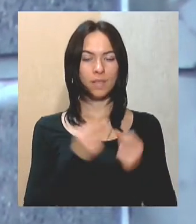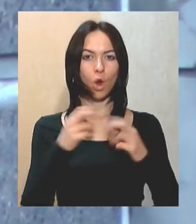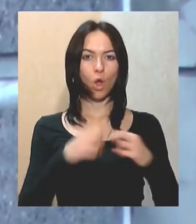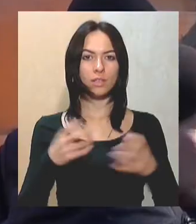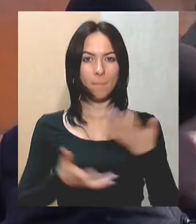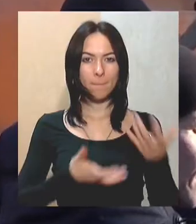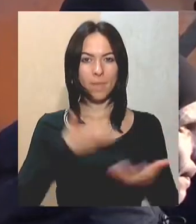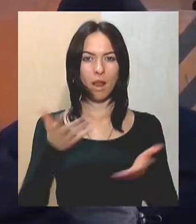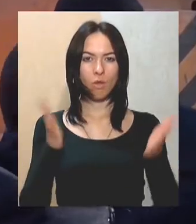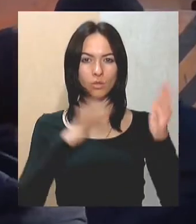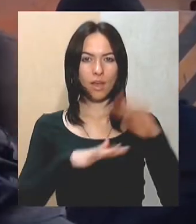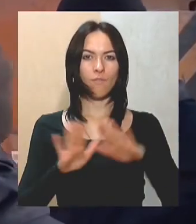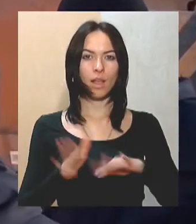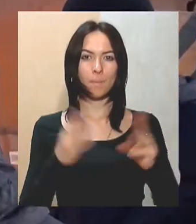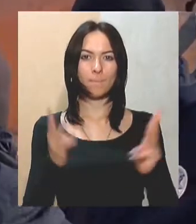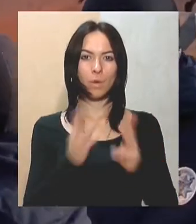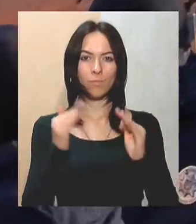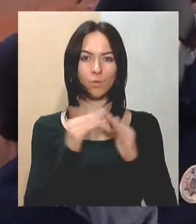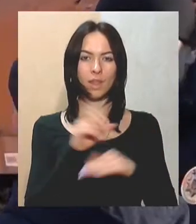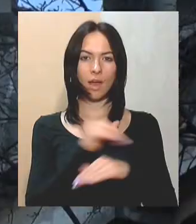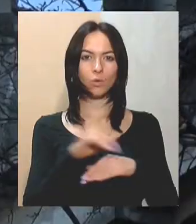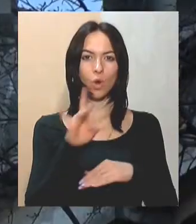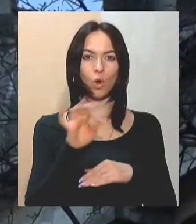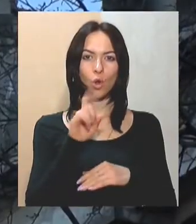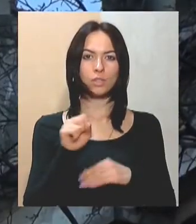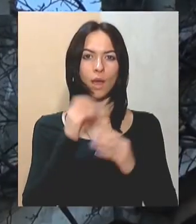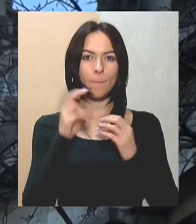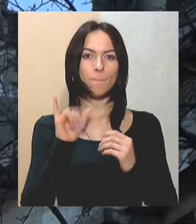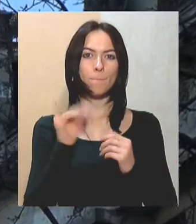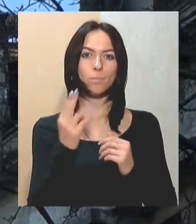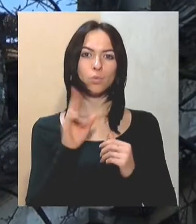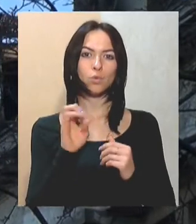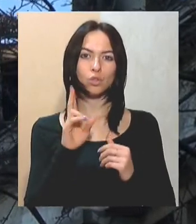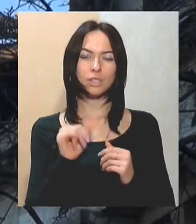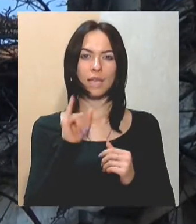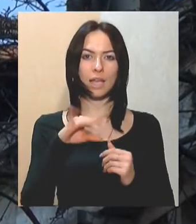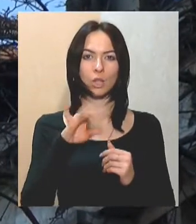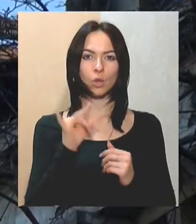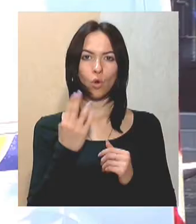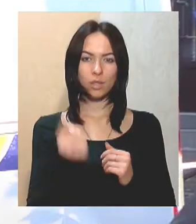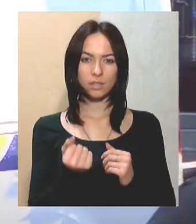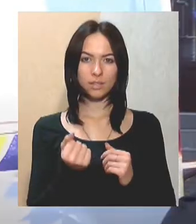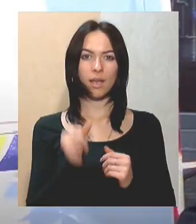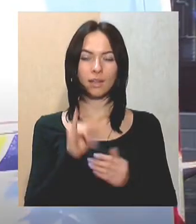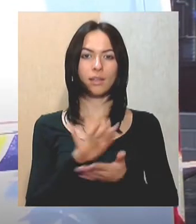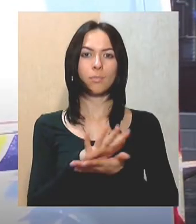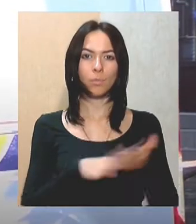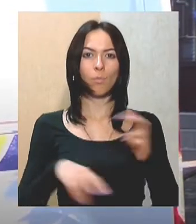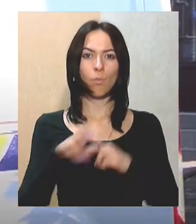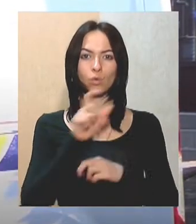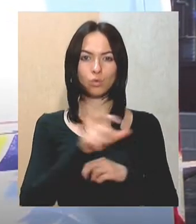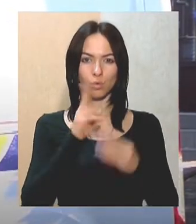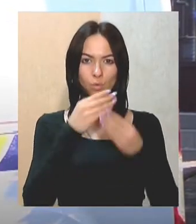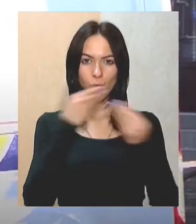після пожежі у будинку на розі вулиць Пушкінська та Троїцька. Триває пошук людей, зниклих безвісти. Немає